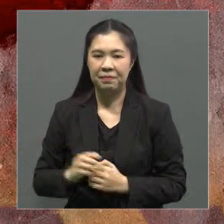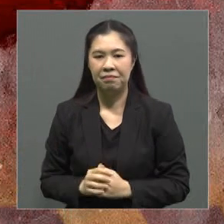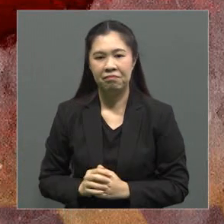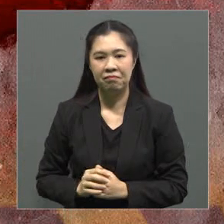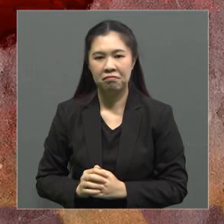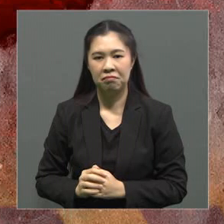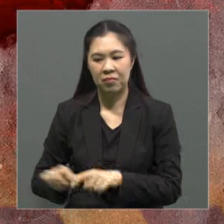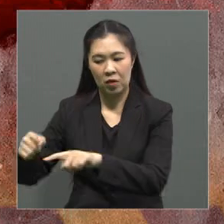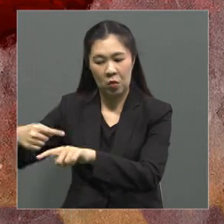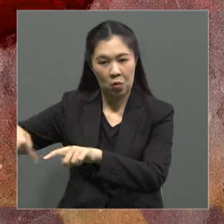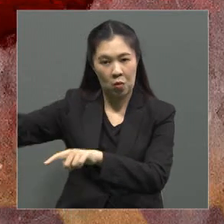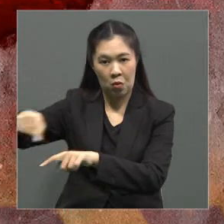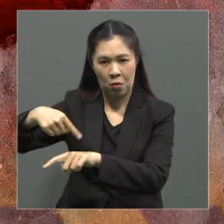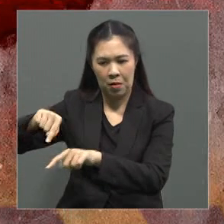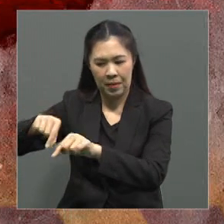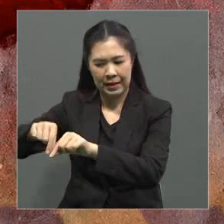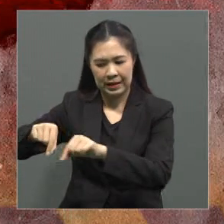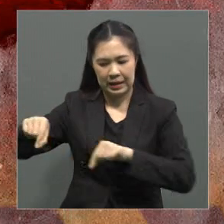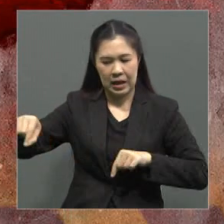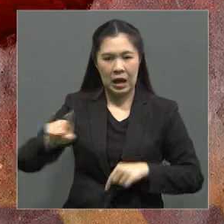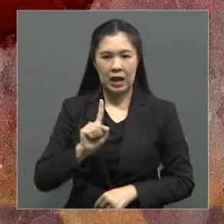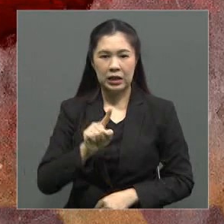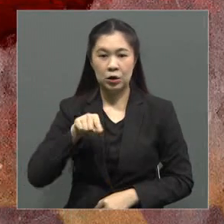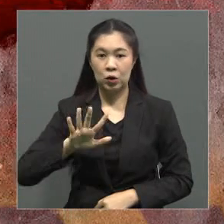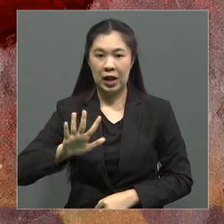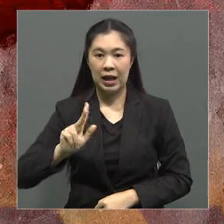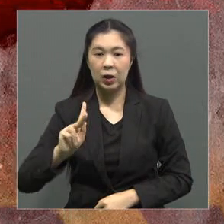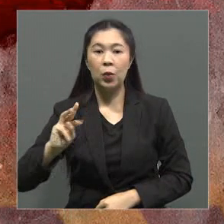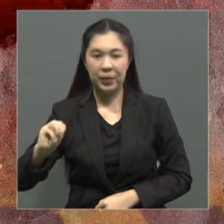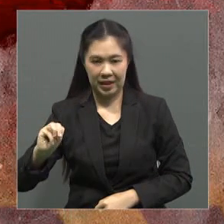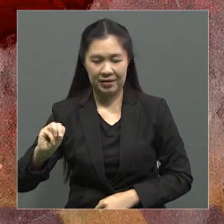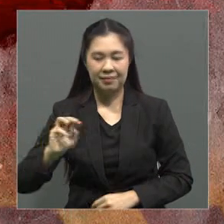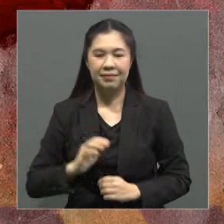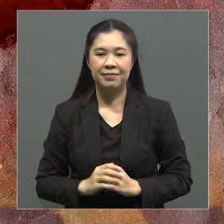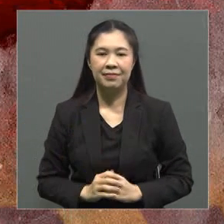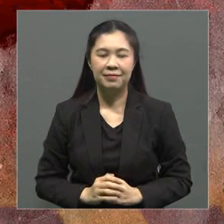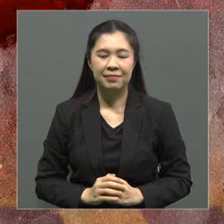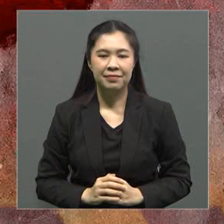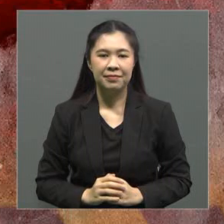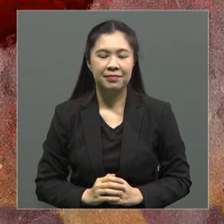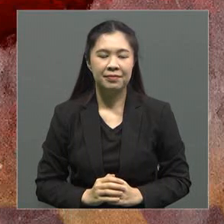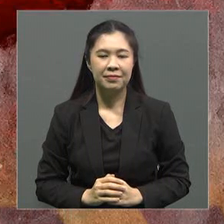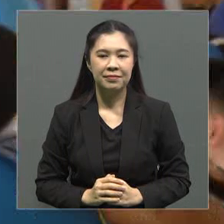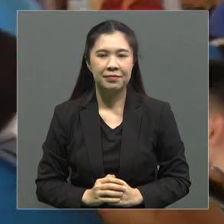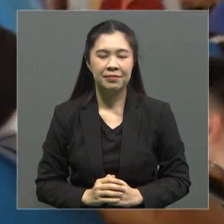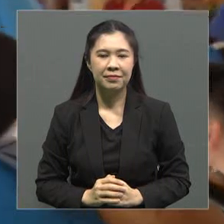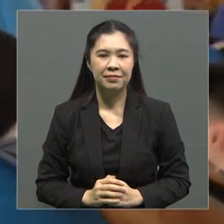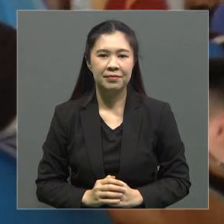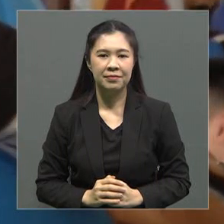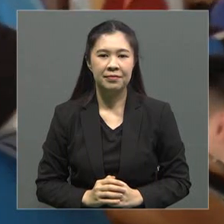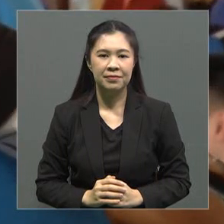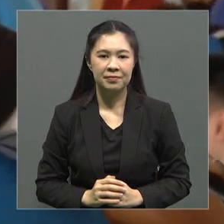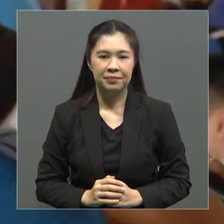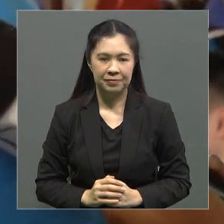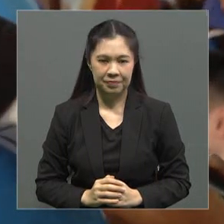รัศมีตรงนั้นเนี่ยประมาณ 1.5กมด้วยกันนะคะเอาไปฟังเสียงกันค่ะคือ